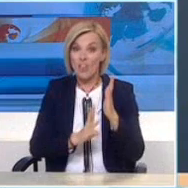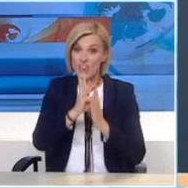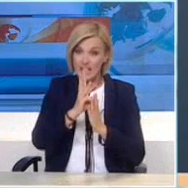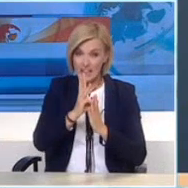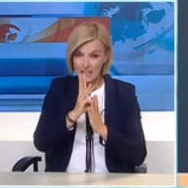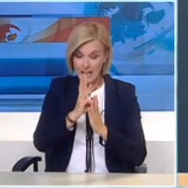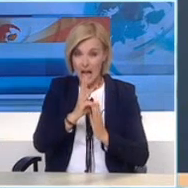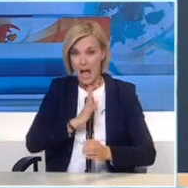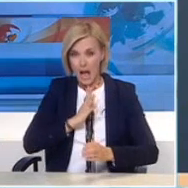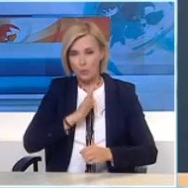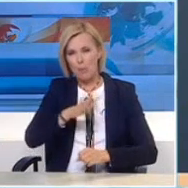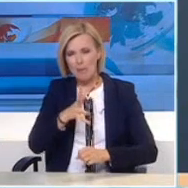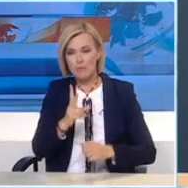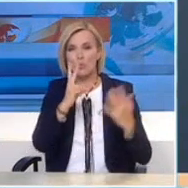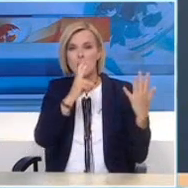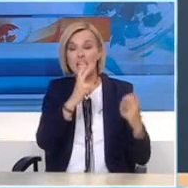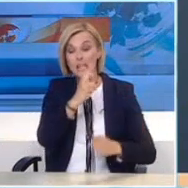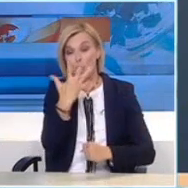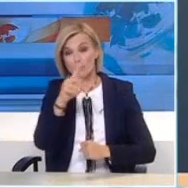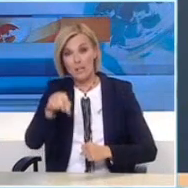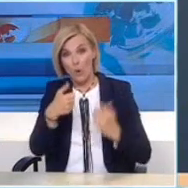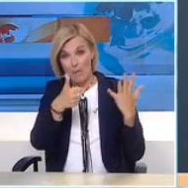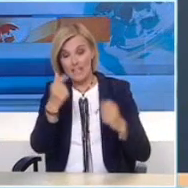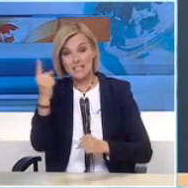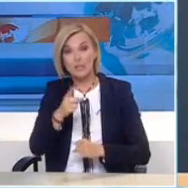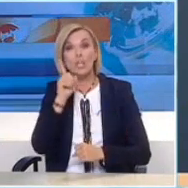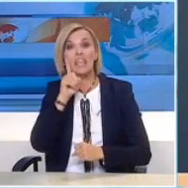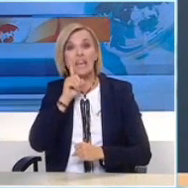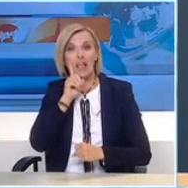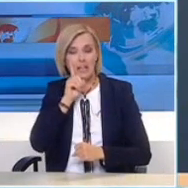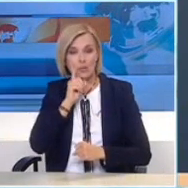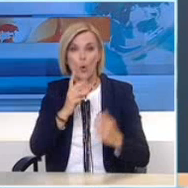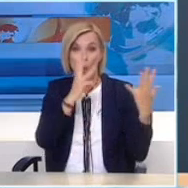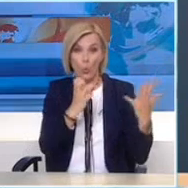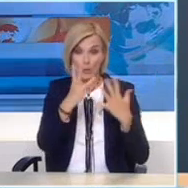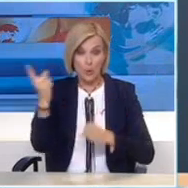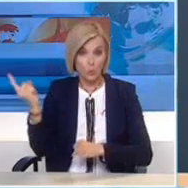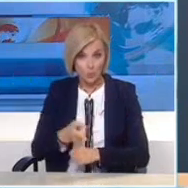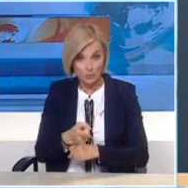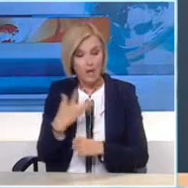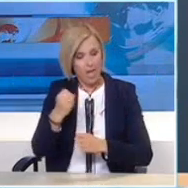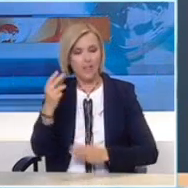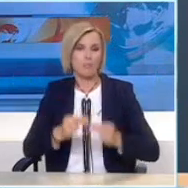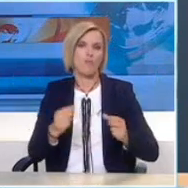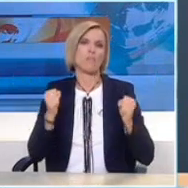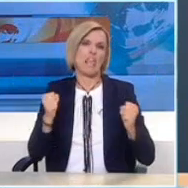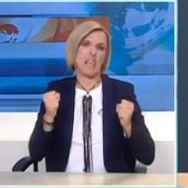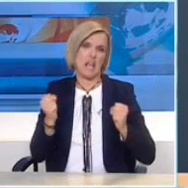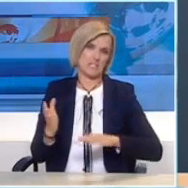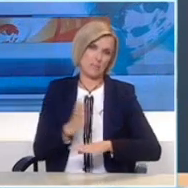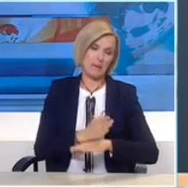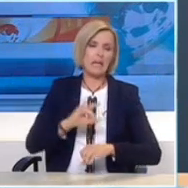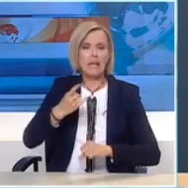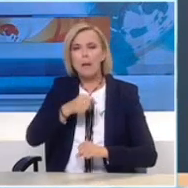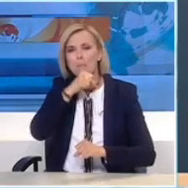το 26,5% είναι γυναίκες και οι υπόλοιποι άνδρες. Το 88% έχει υποκείμενο νόσημα ή είναι